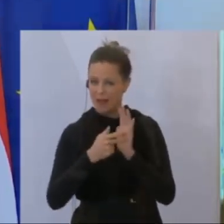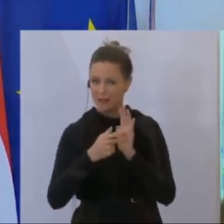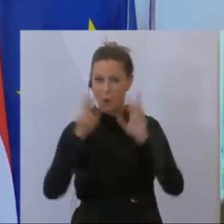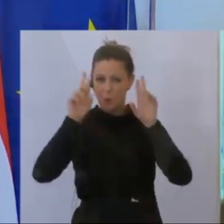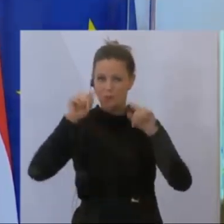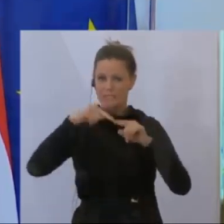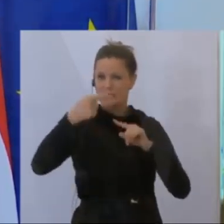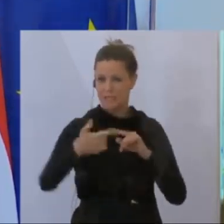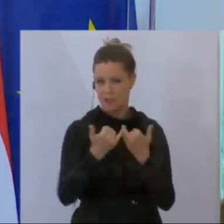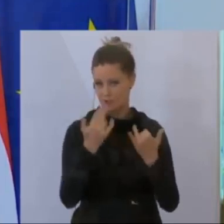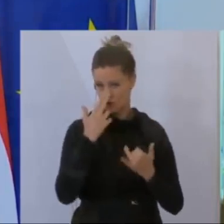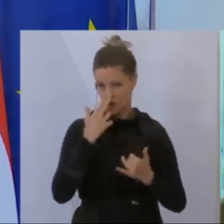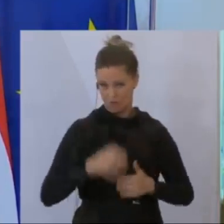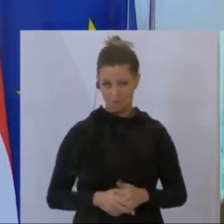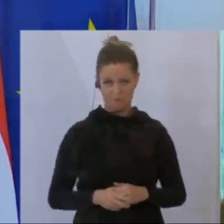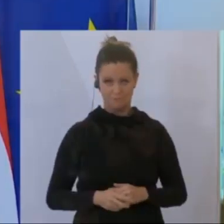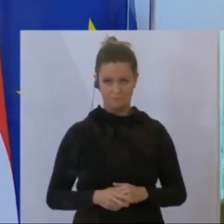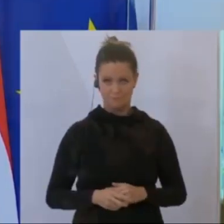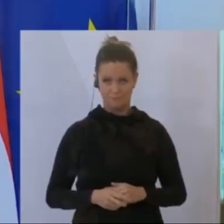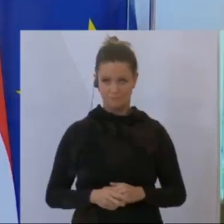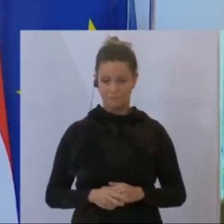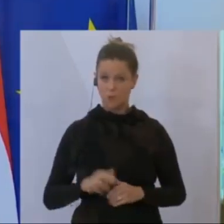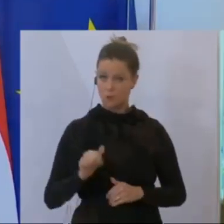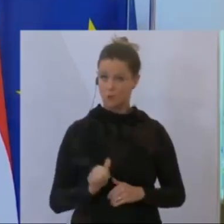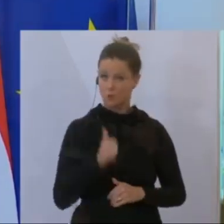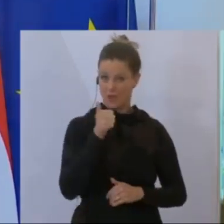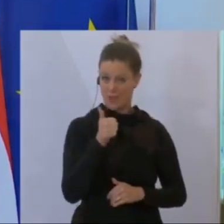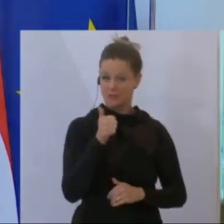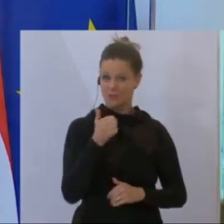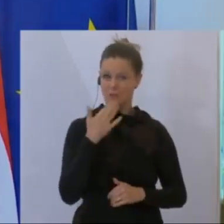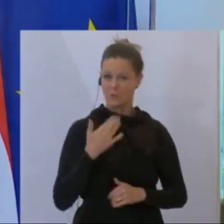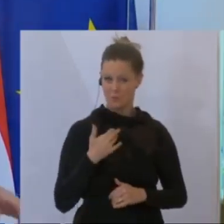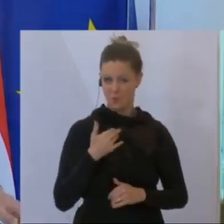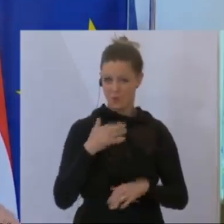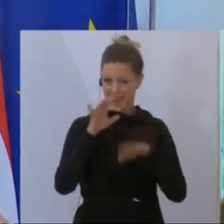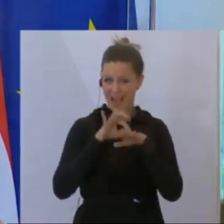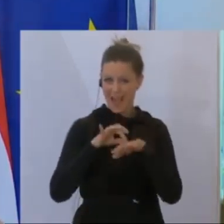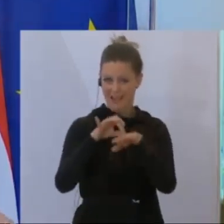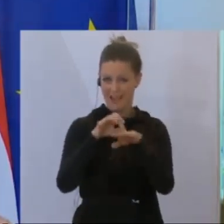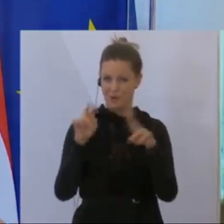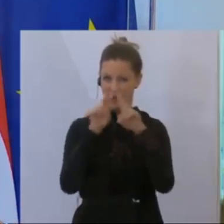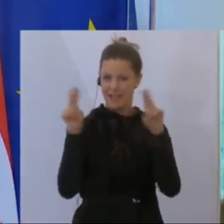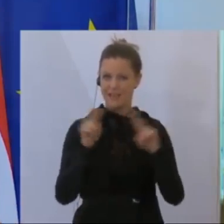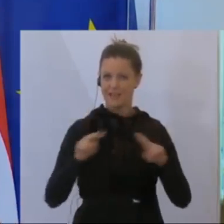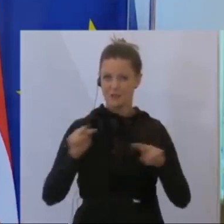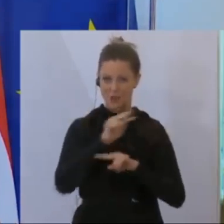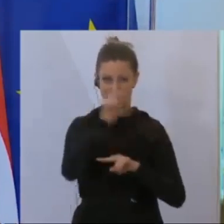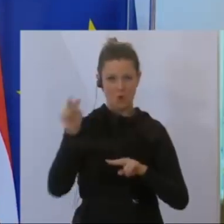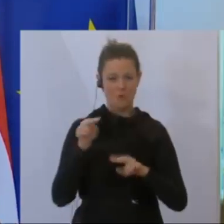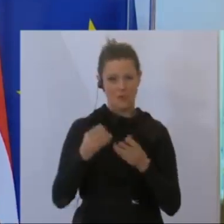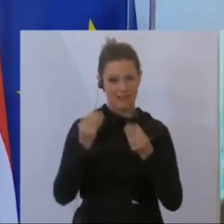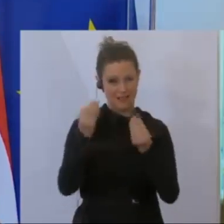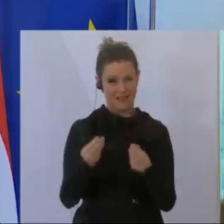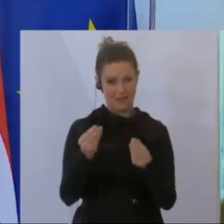открываться детские сады и начальные школы. Премьер-министр страны Мэтта Фредериксон подчеркнула, что правительство начнет